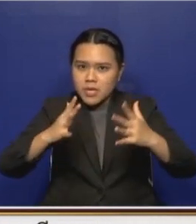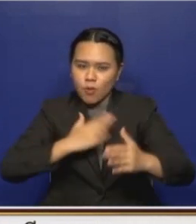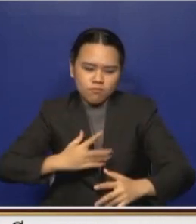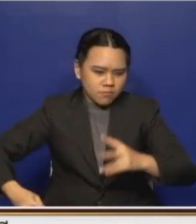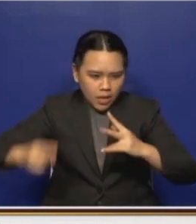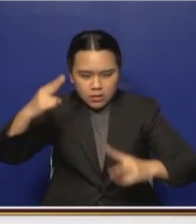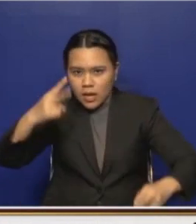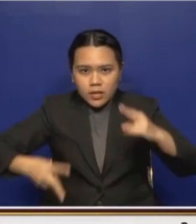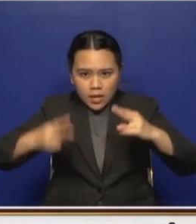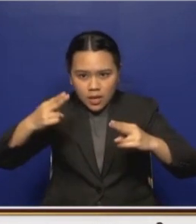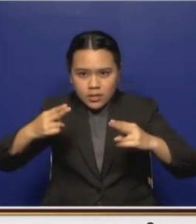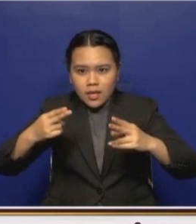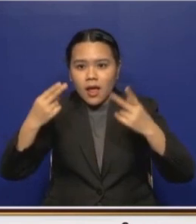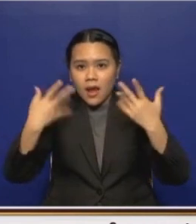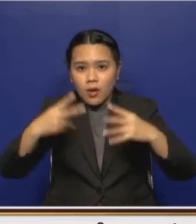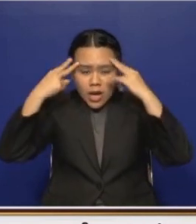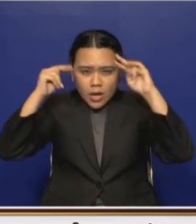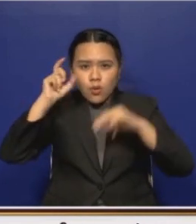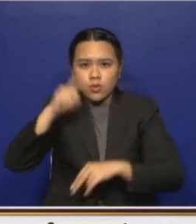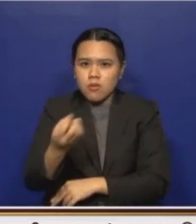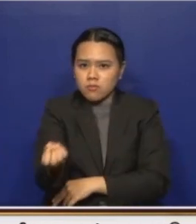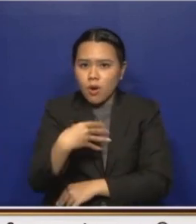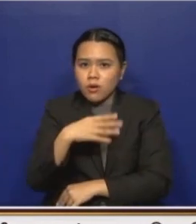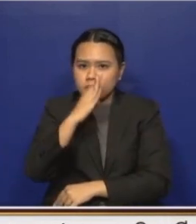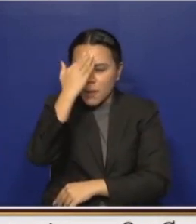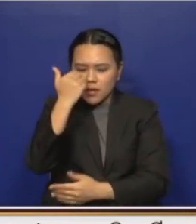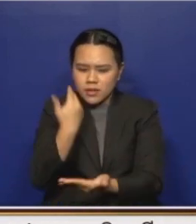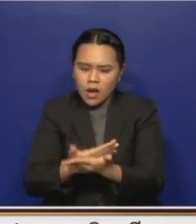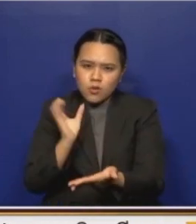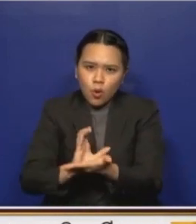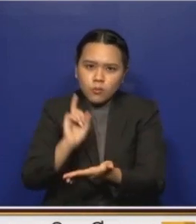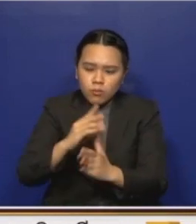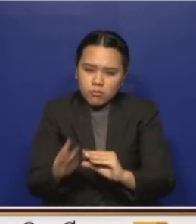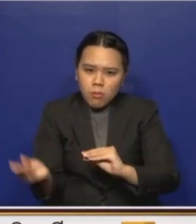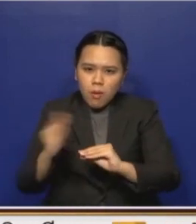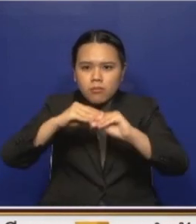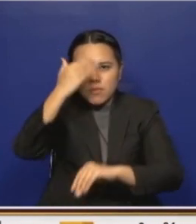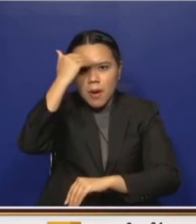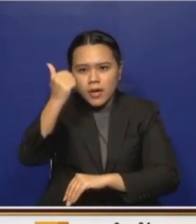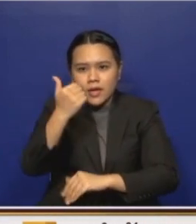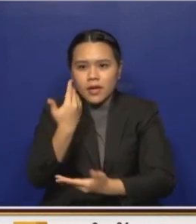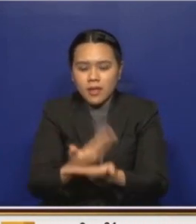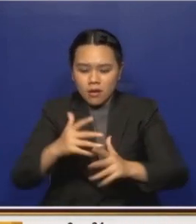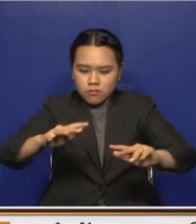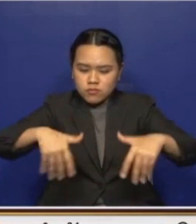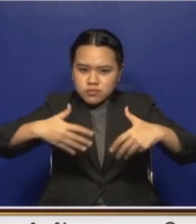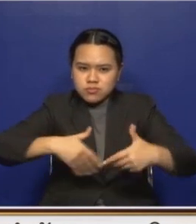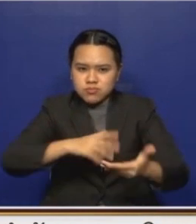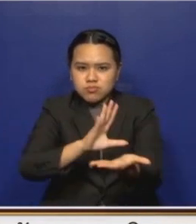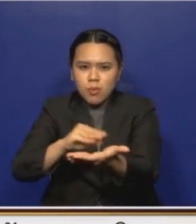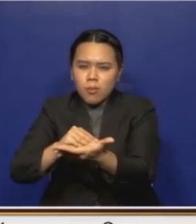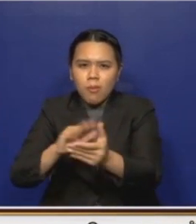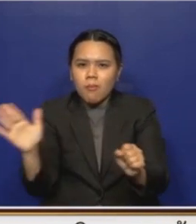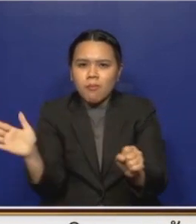ใหญ่เพราะฉะนั้นผมเตือนนะฮะปีนี้เนี่ยเราไม่รอดเราไม่รอดจริงๆนะฮะพู